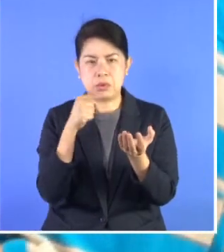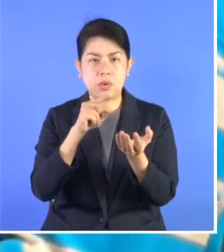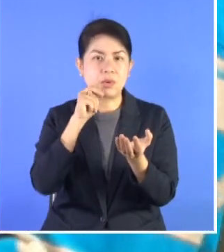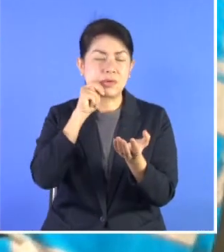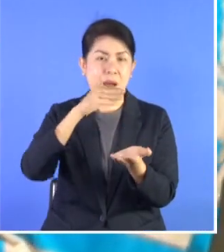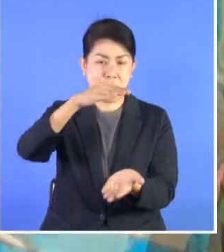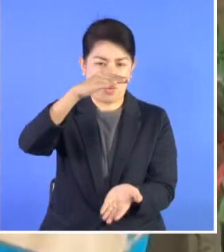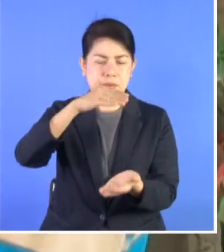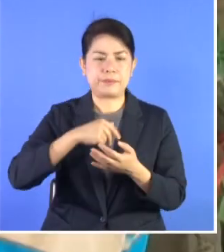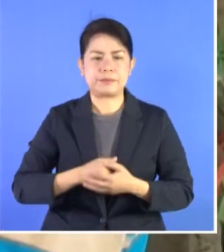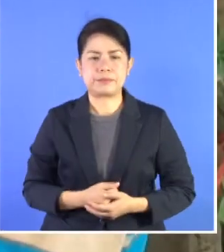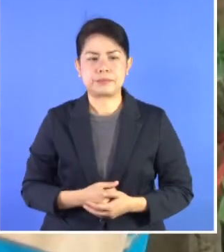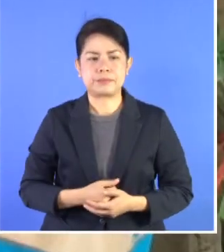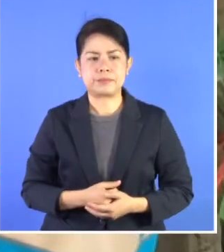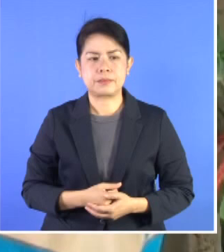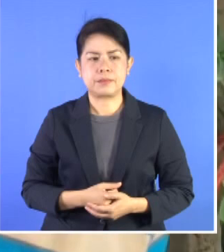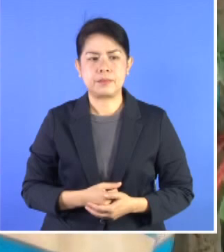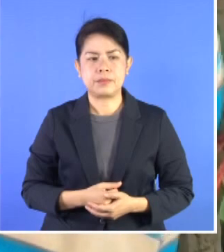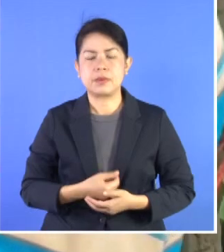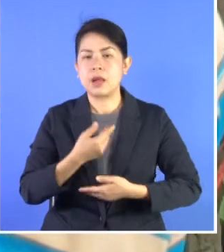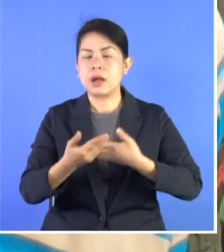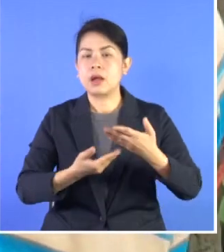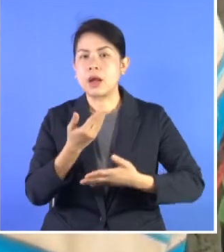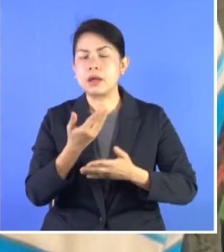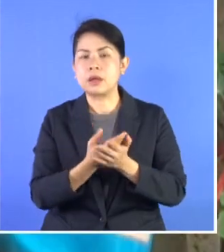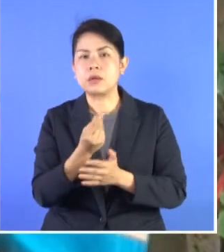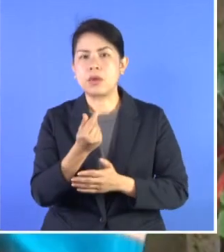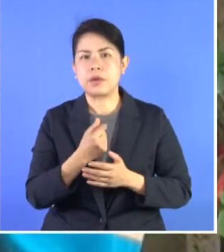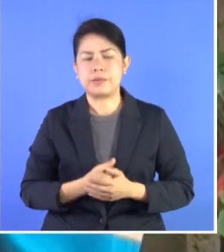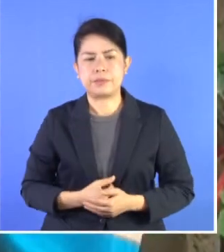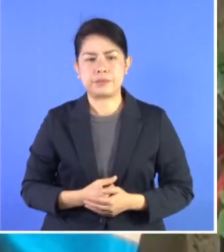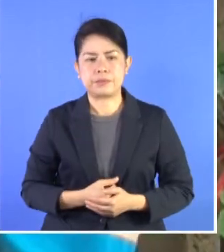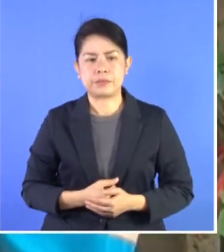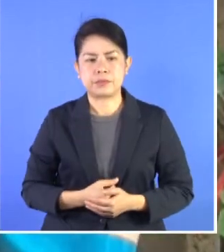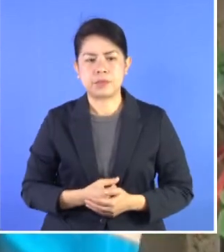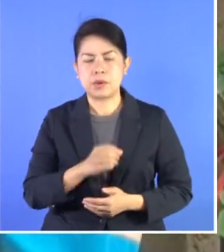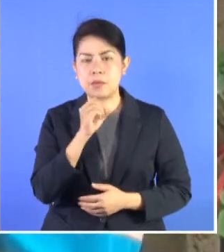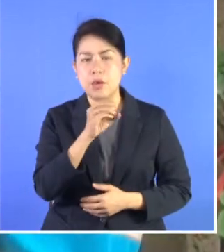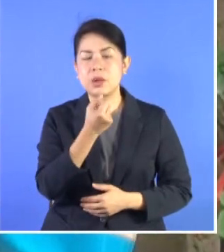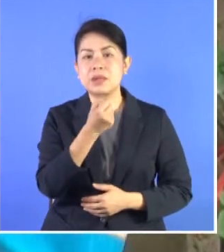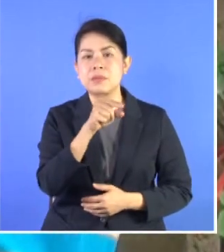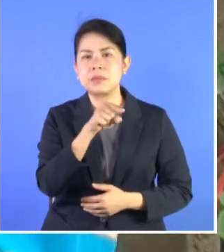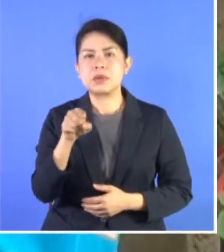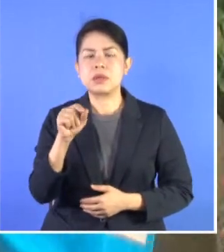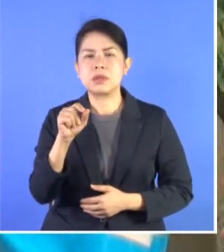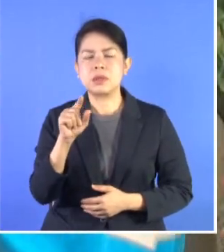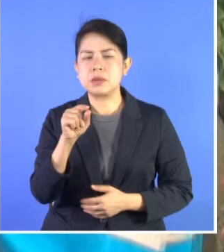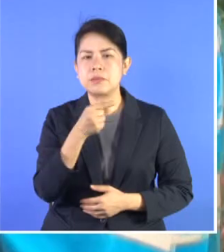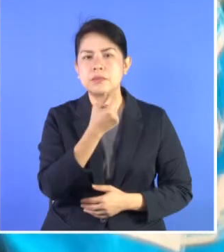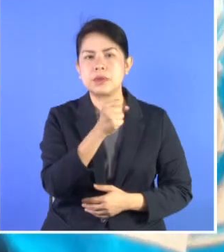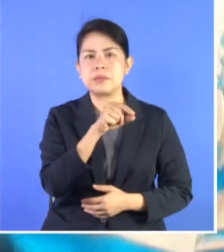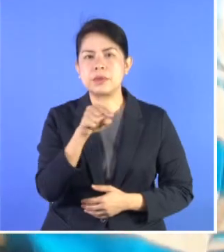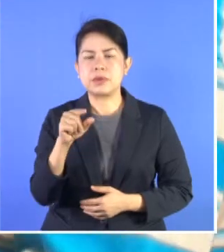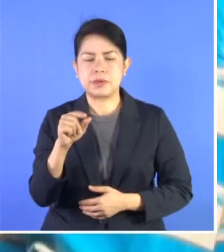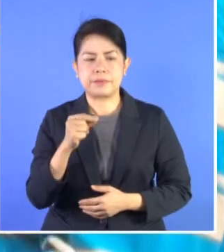นี่โอ้มะนาวยักษ์ เขาขายกันราคาเท่าไหร่คะลูกละเท่าไหร ่ก็ไม่แพงคุณเจมสิบบาทยี่สิบบาทประมาณเนี้ย อ๋อไม่แพง ประมาณนี้ประมาณ นี้ก็ได้ปริม